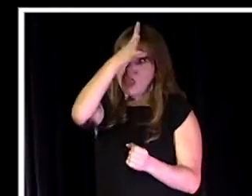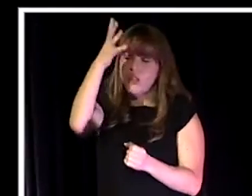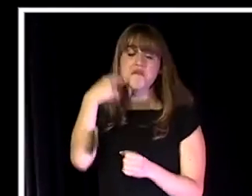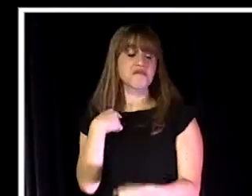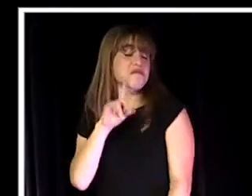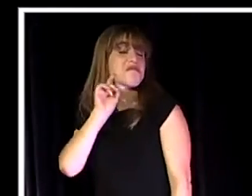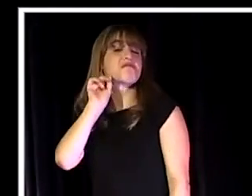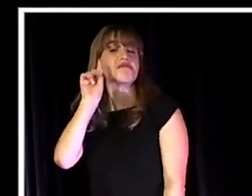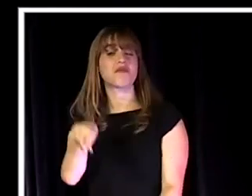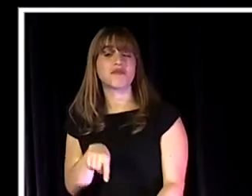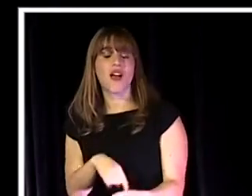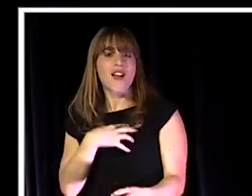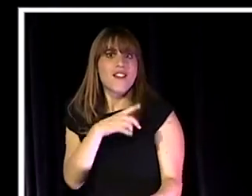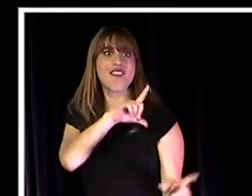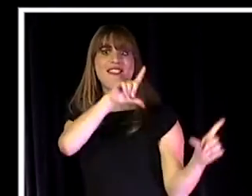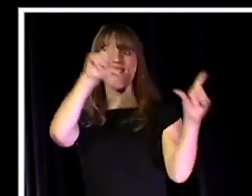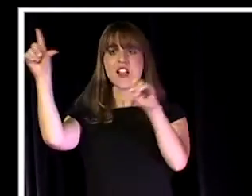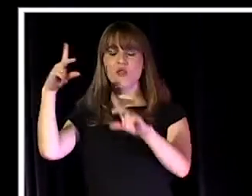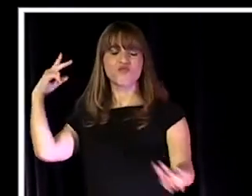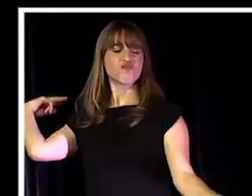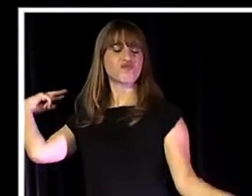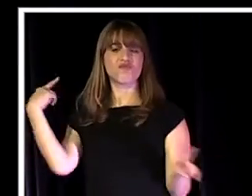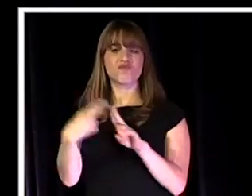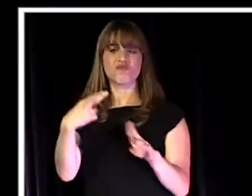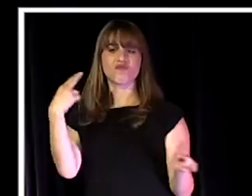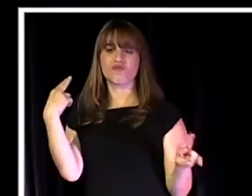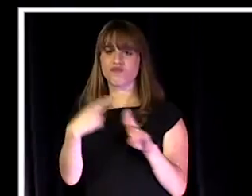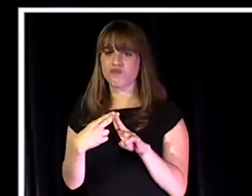τον έμελε. Ήταν ήλιος. Ήταν σπουδαίος.